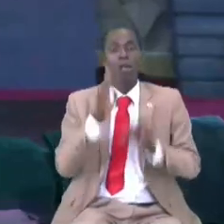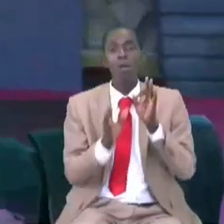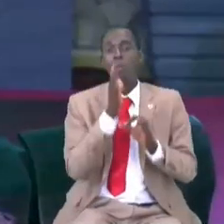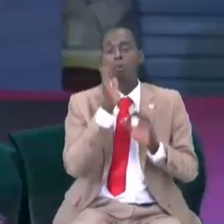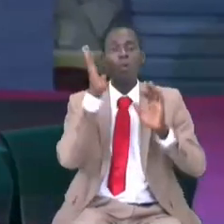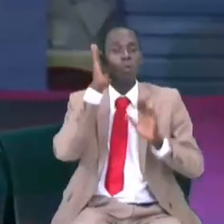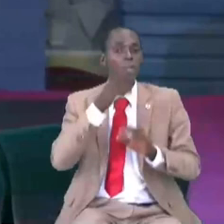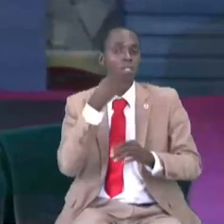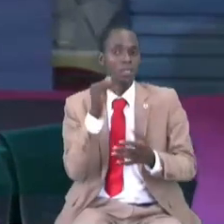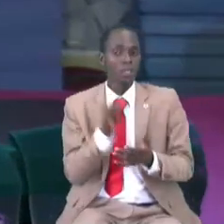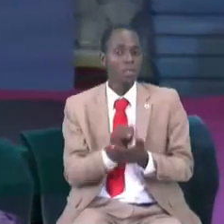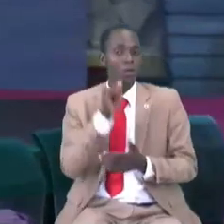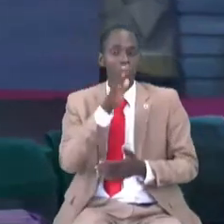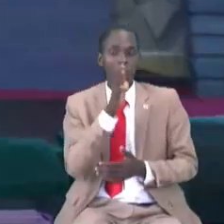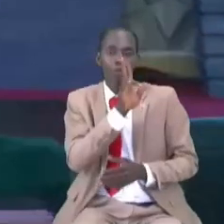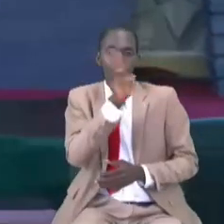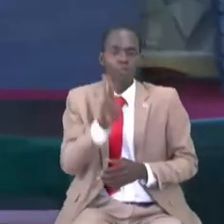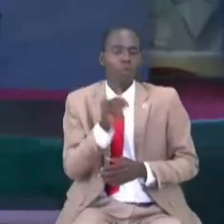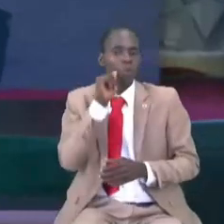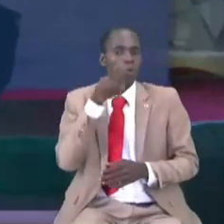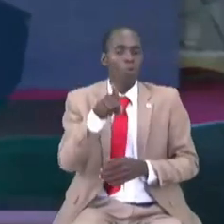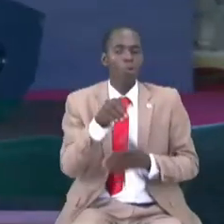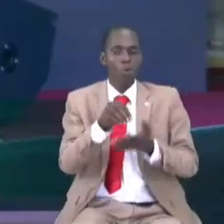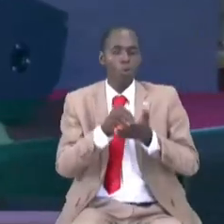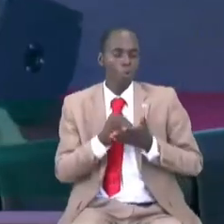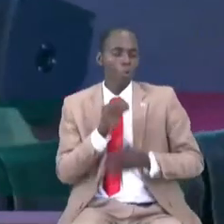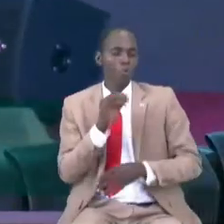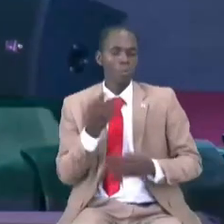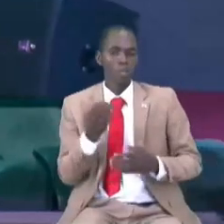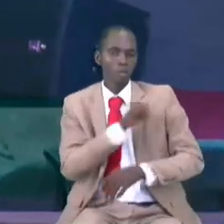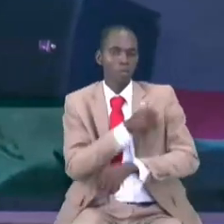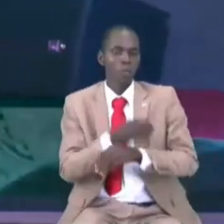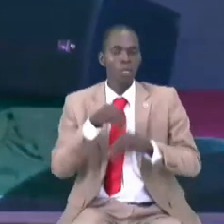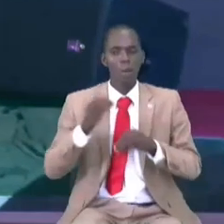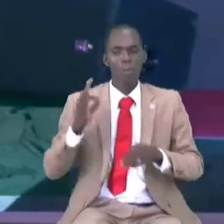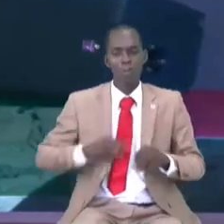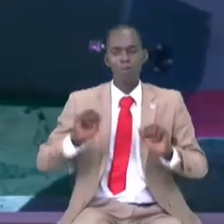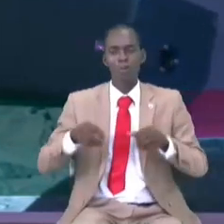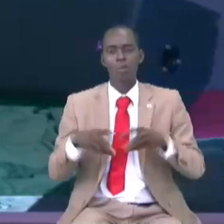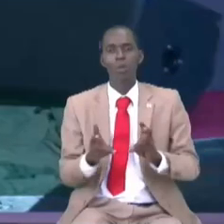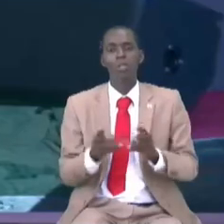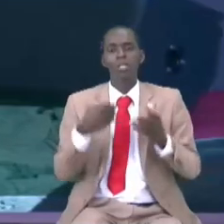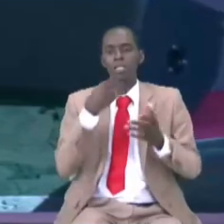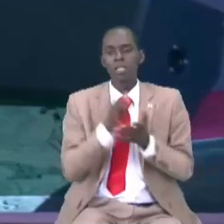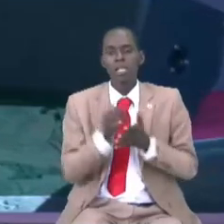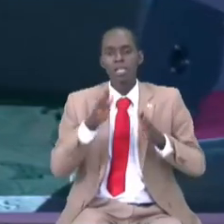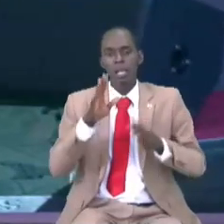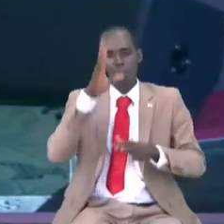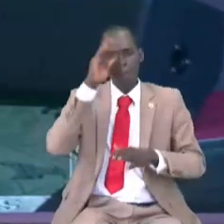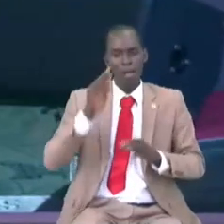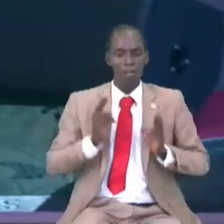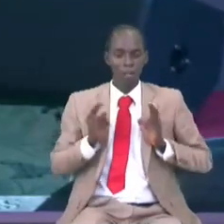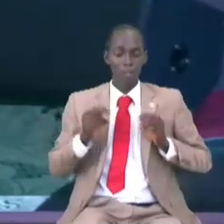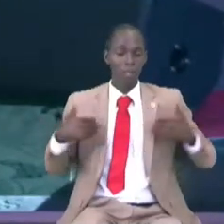de façon profitable. Le roi dit que les hommes et les femmes se couvrent de sacs, qu'ils crient à Dieu avec